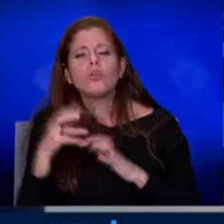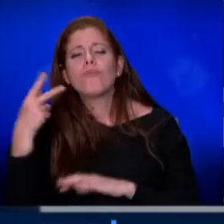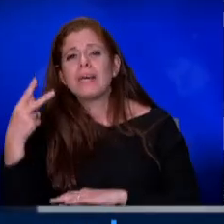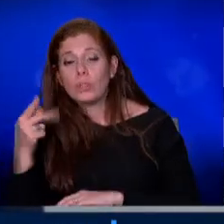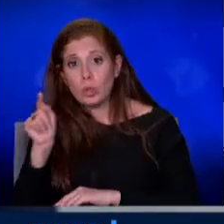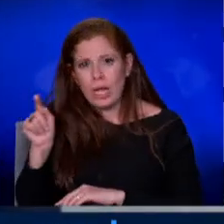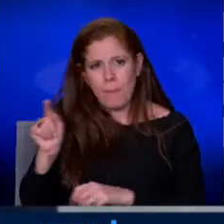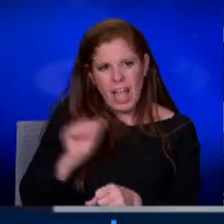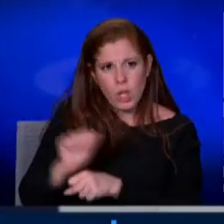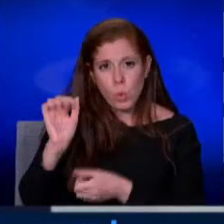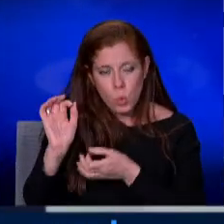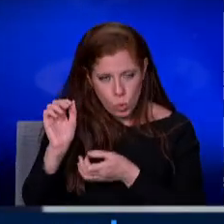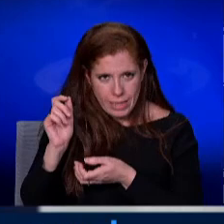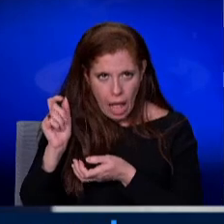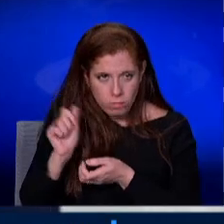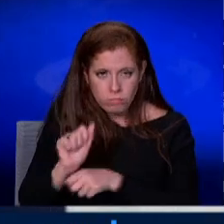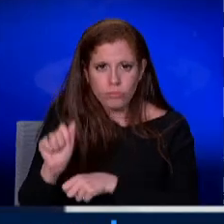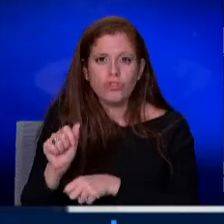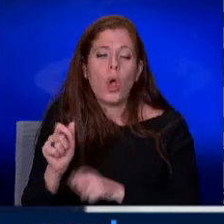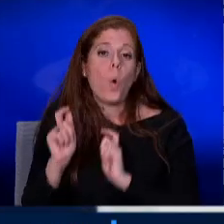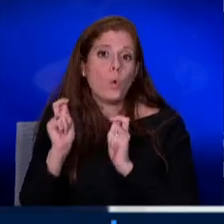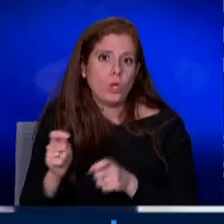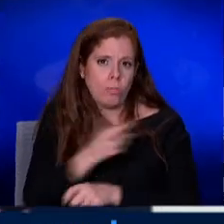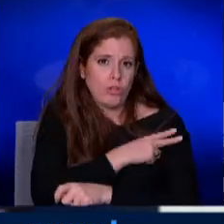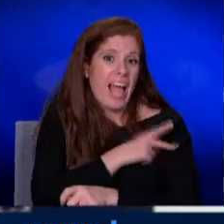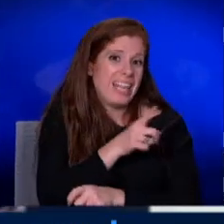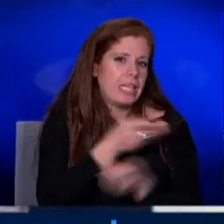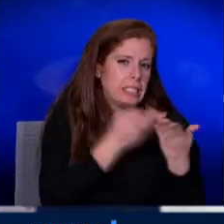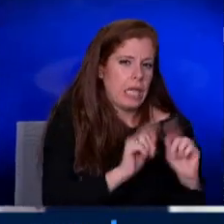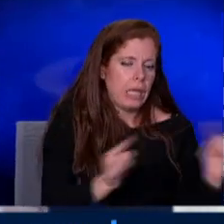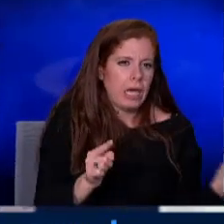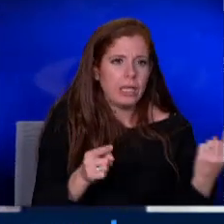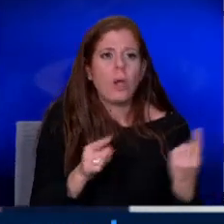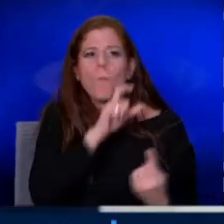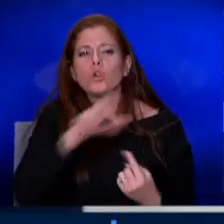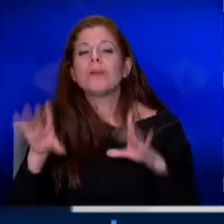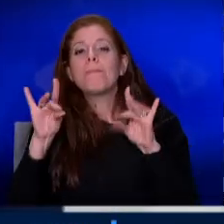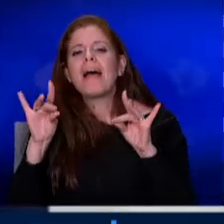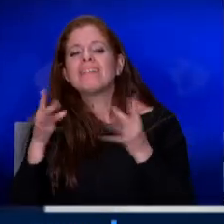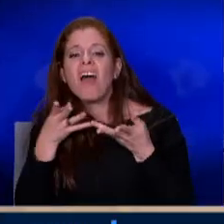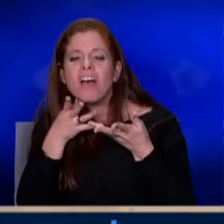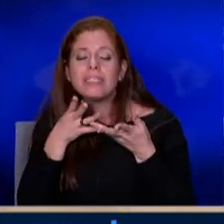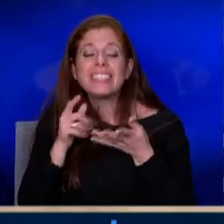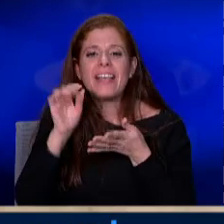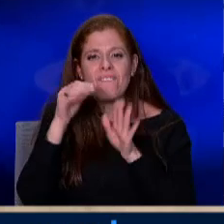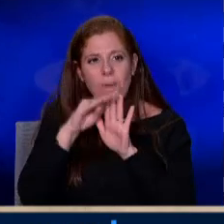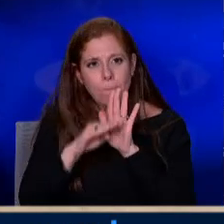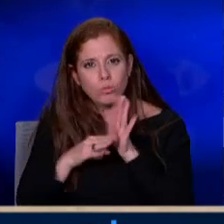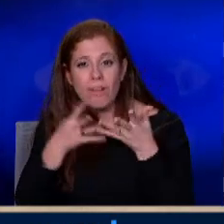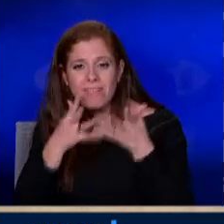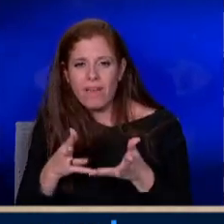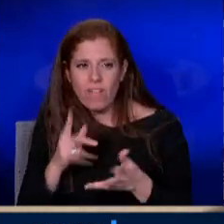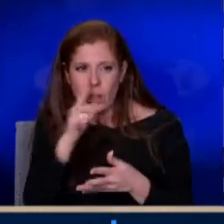הופנתה תלונה שהוגשה למשטרה על ידי סייעת אחרת במעון, מואשמת בעשרה סעיפים של תקיפת פעוטות.